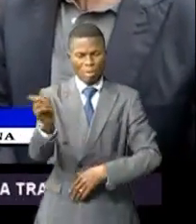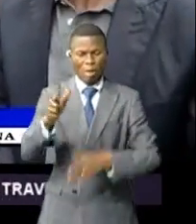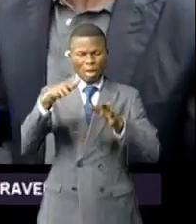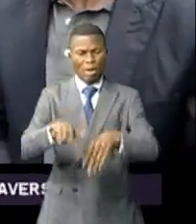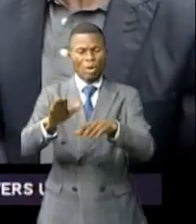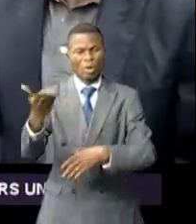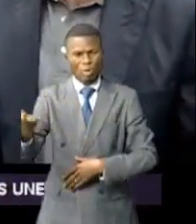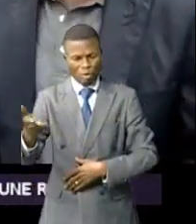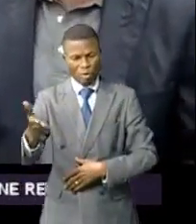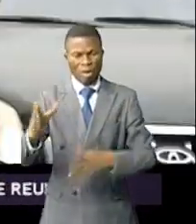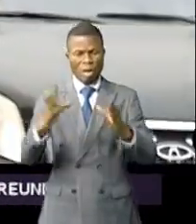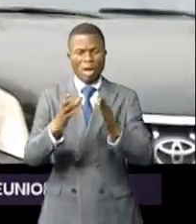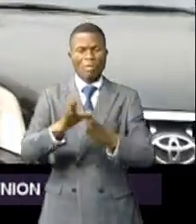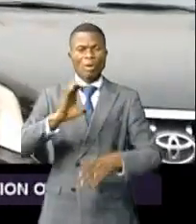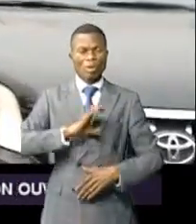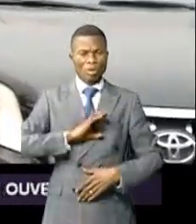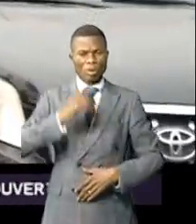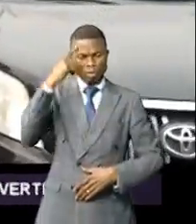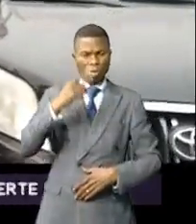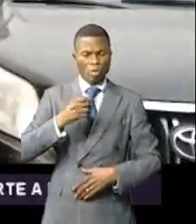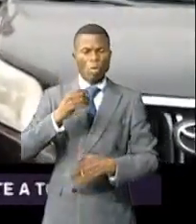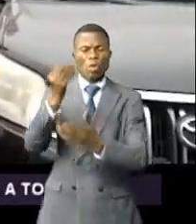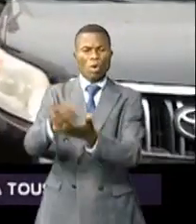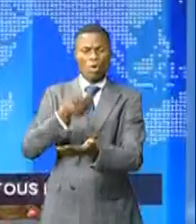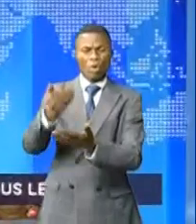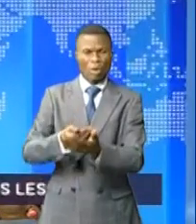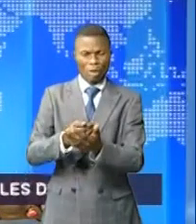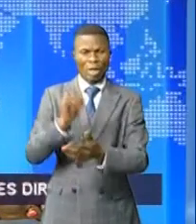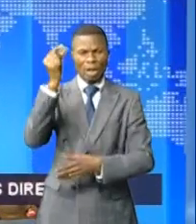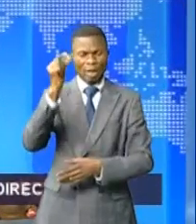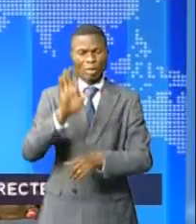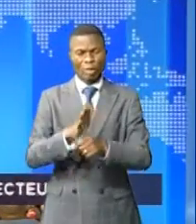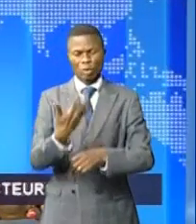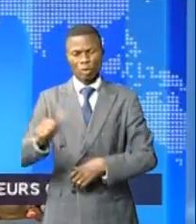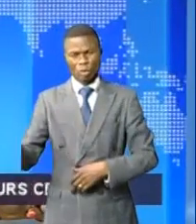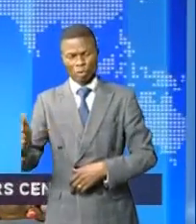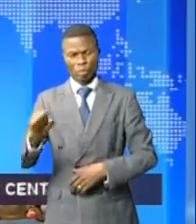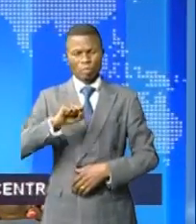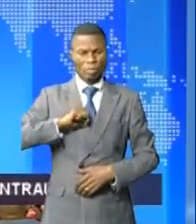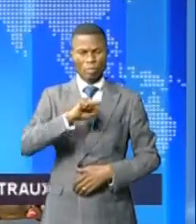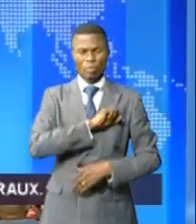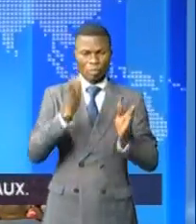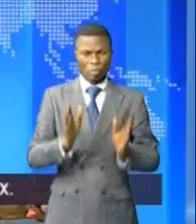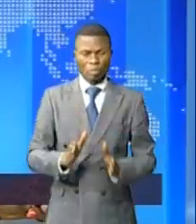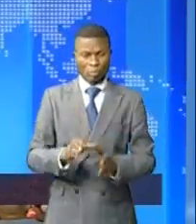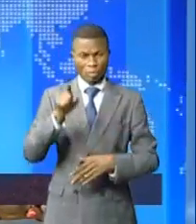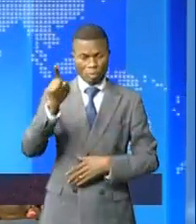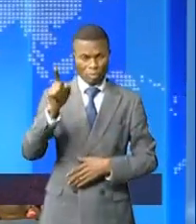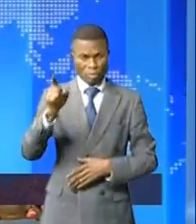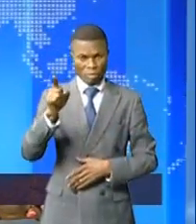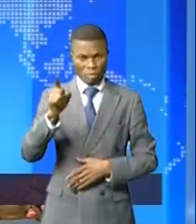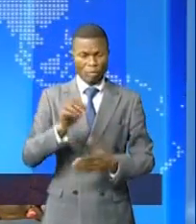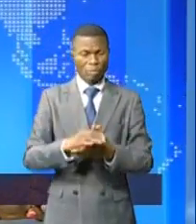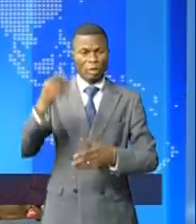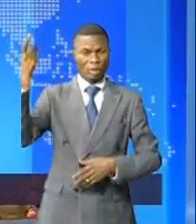Kalebo, accompagnés de policiers pour exploiter les diamants et autres. Le sénateur Pamphile Badou Abadou est un